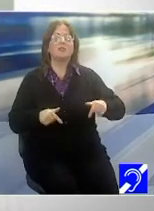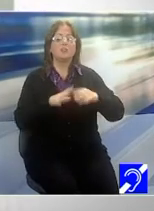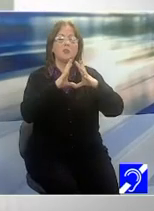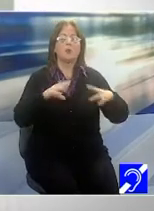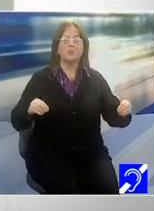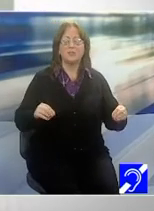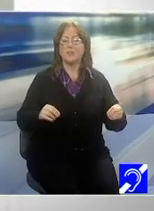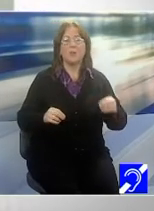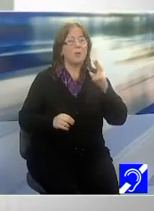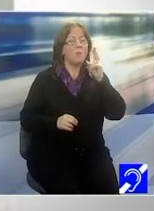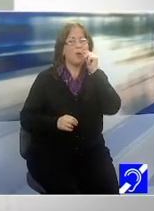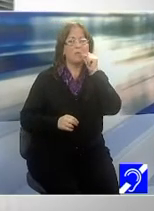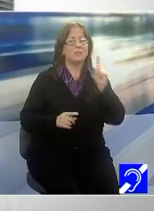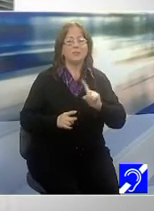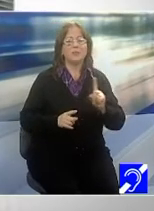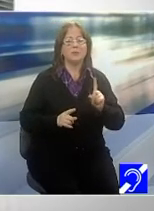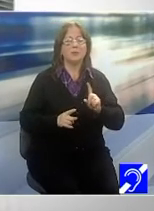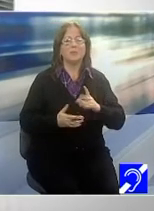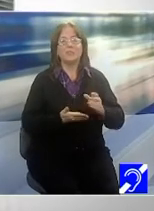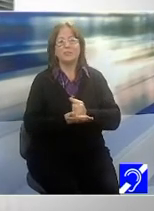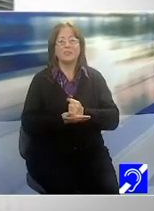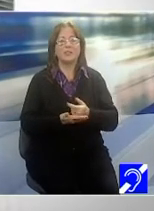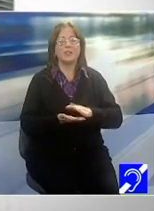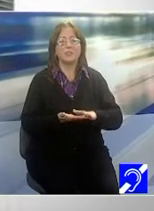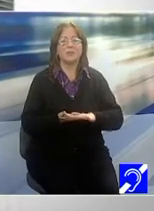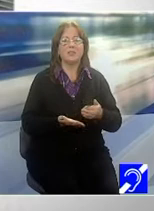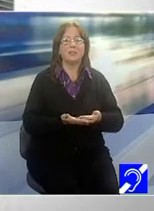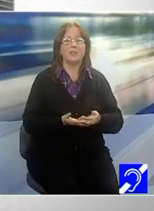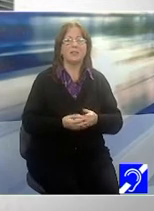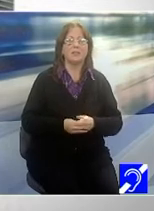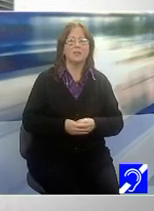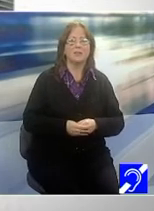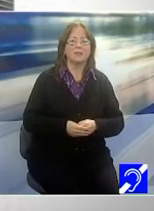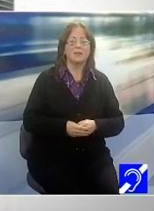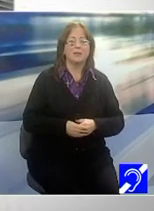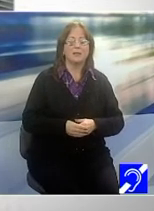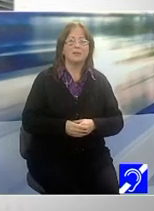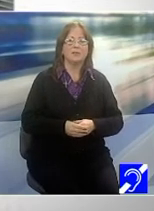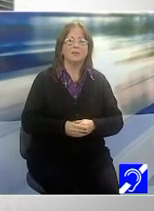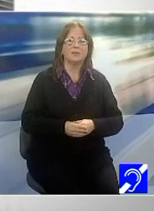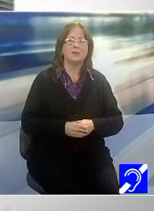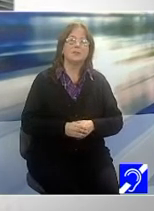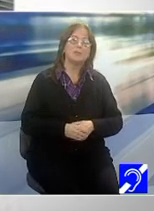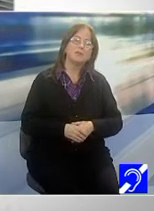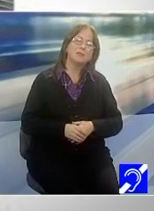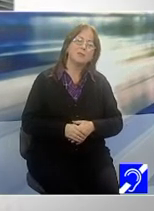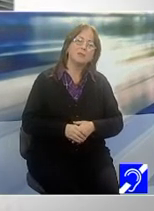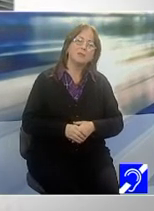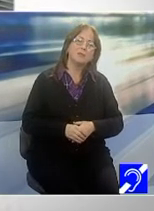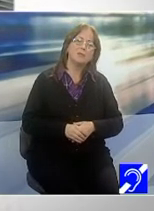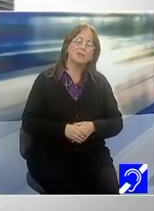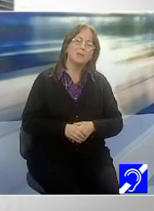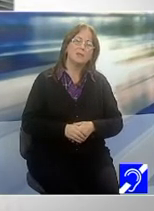ar trebui? What do you think that we have the this characteristic of the Romanian people which are not